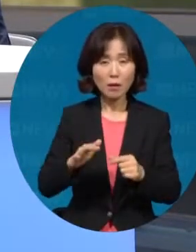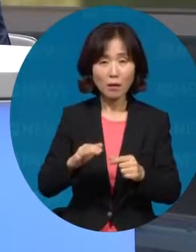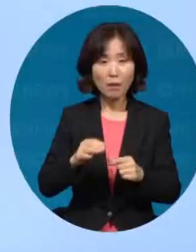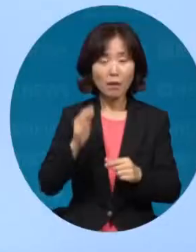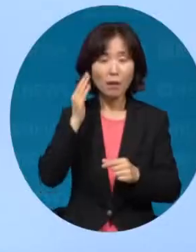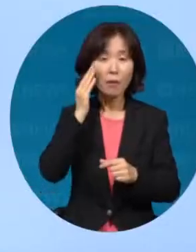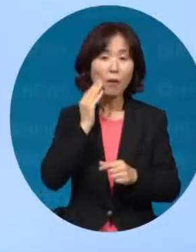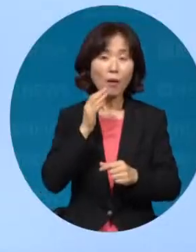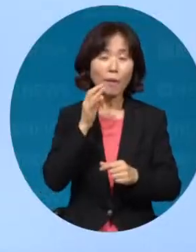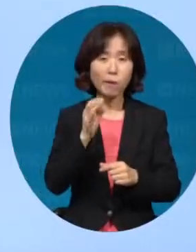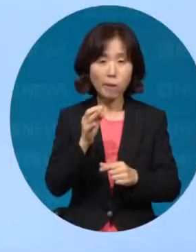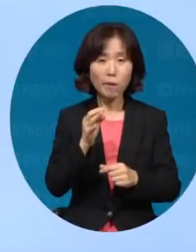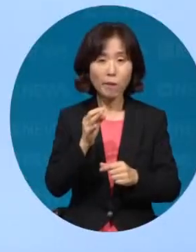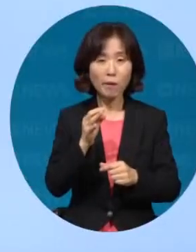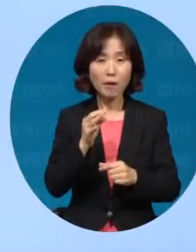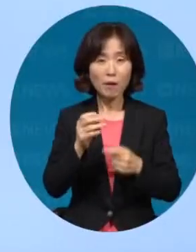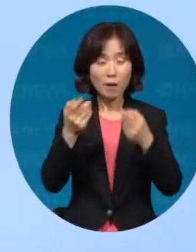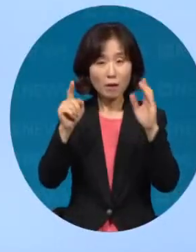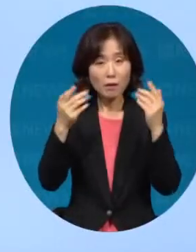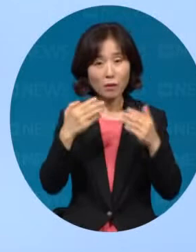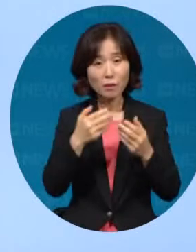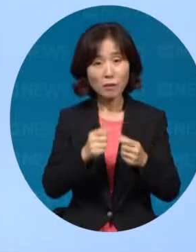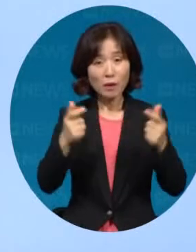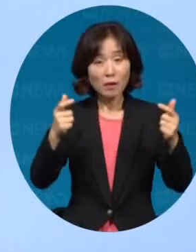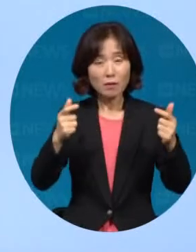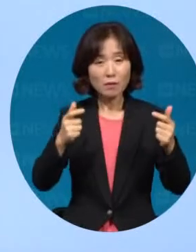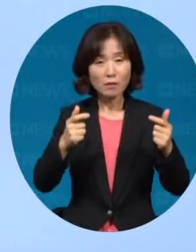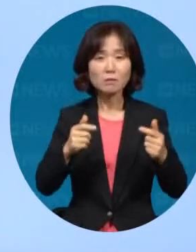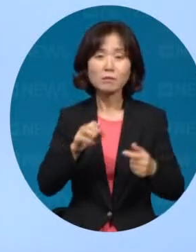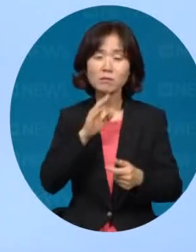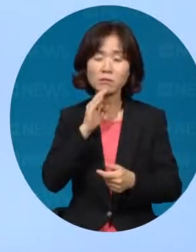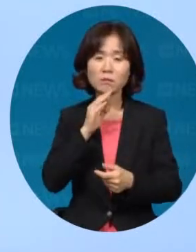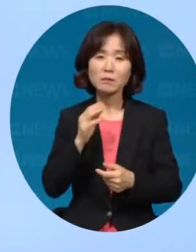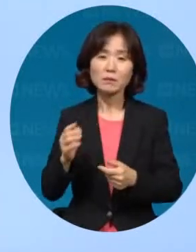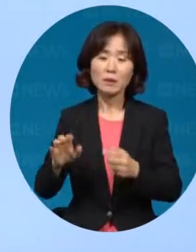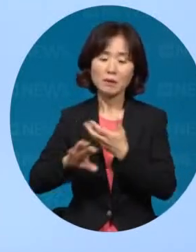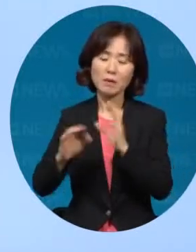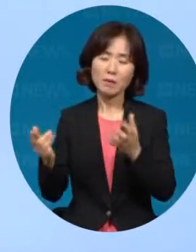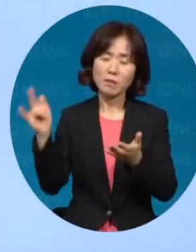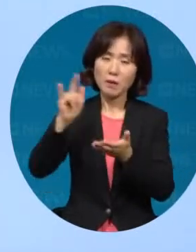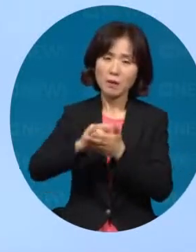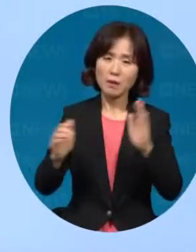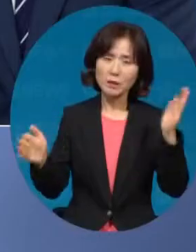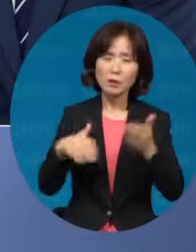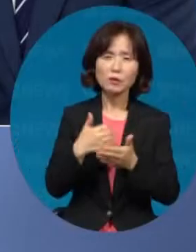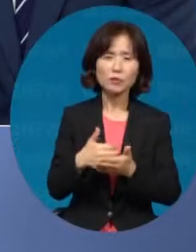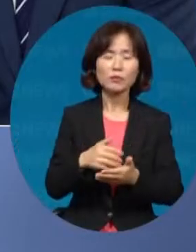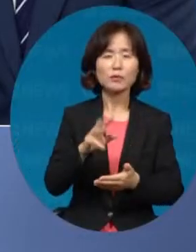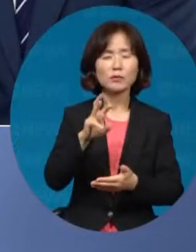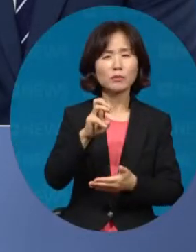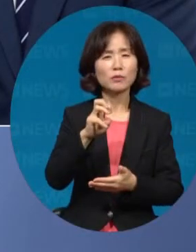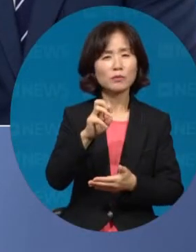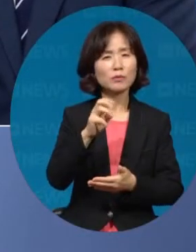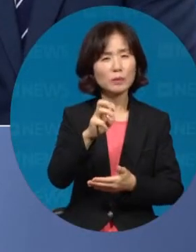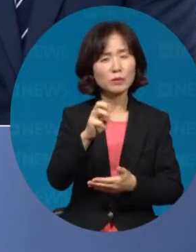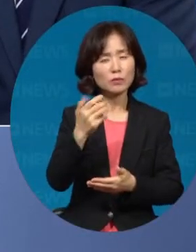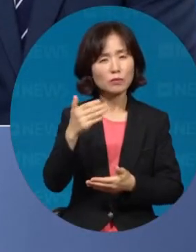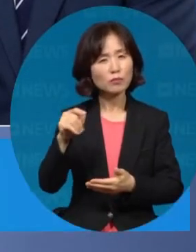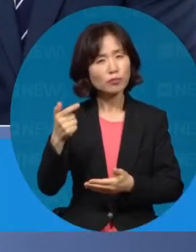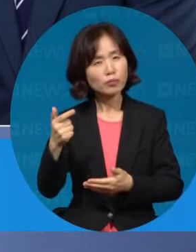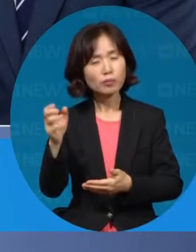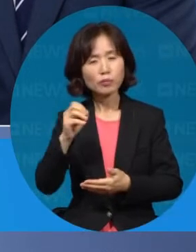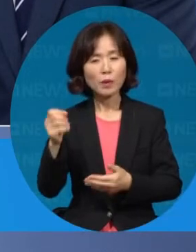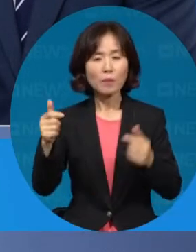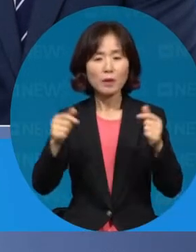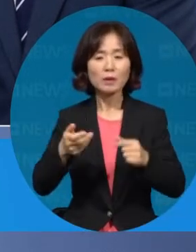여파로 유학생이 36.5% 나 감소 했는데요 4 하지만 최근 주요 대학 27 곳을 조사 해 봤더니 17개